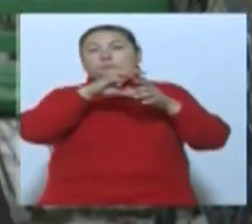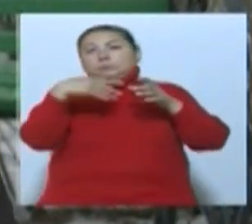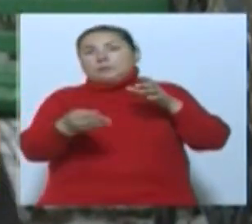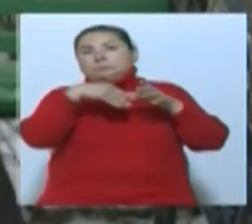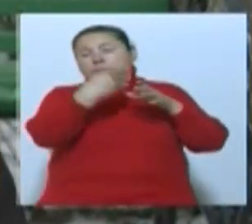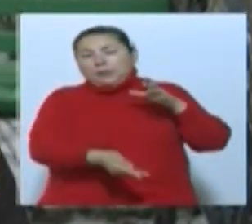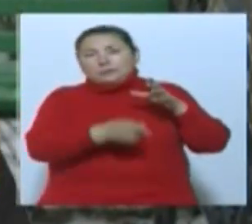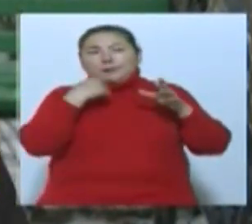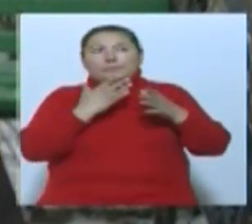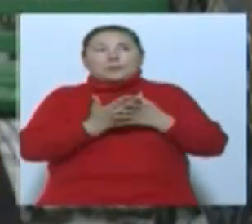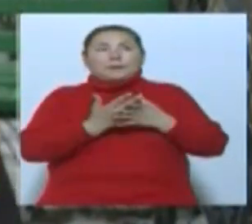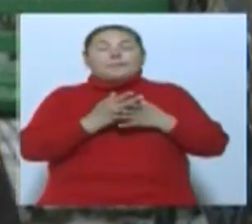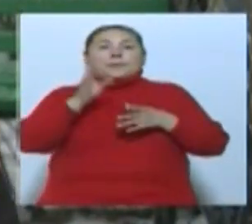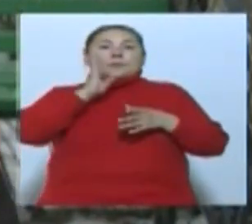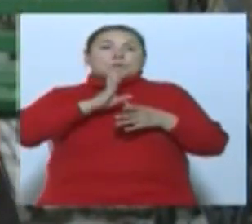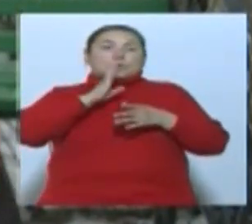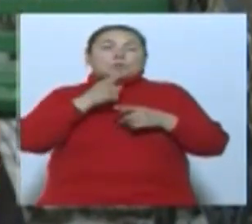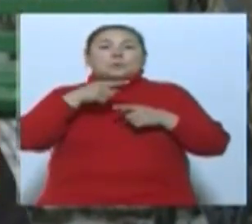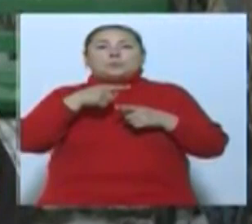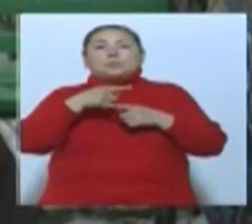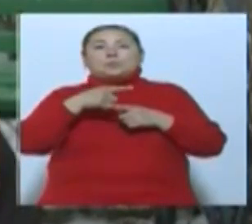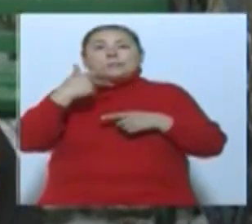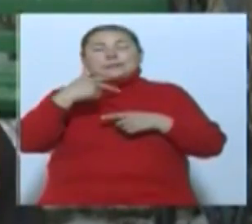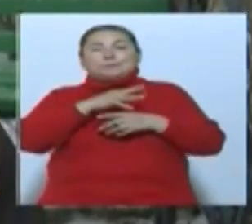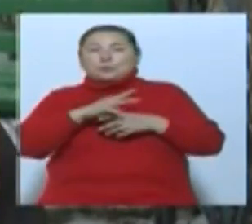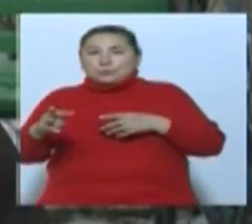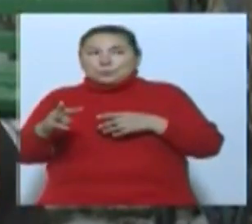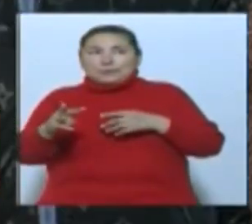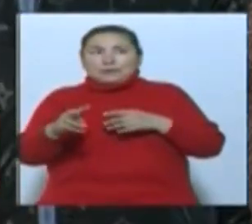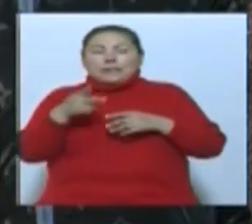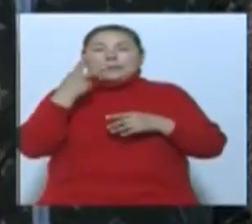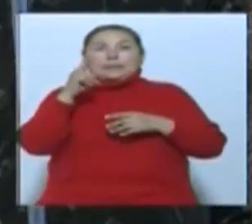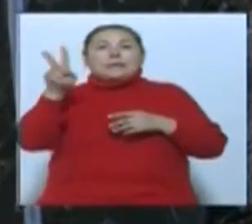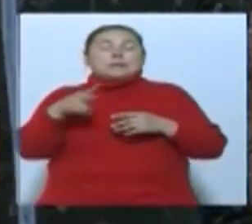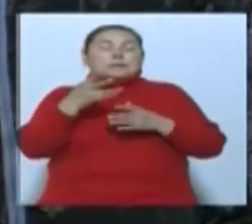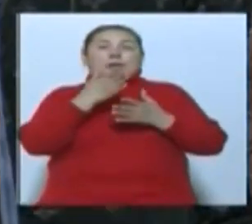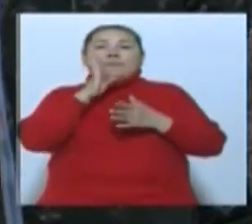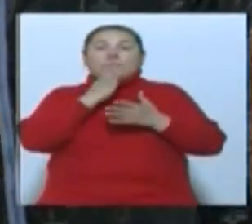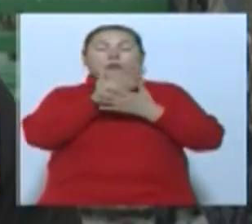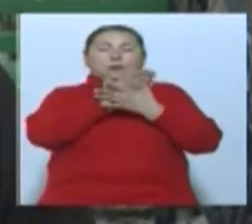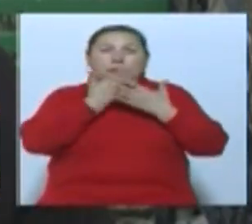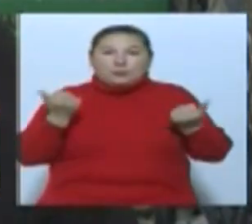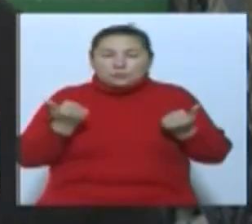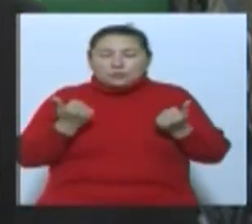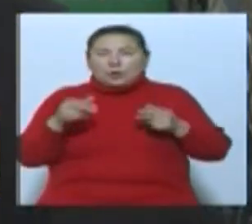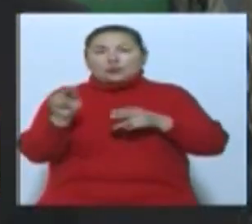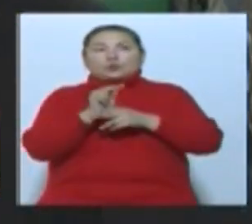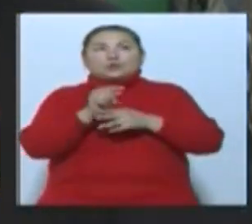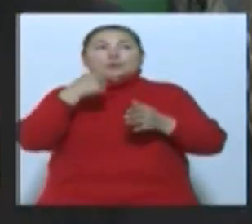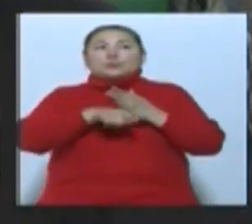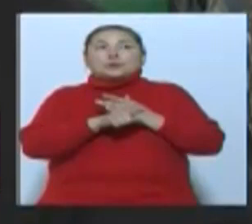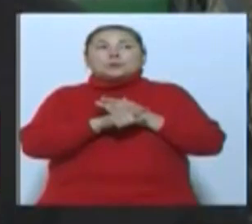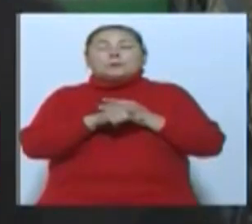жетпейді. Су мысалы жарты сағат келсе, 2 сағат жоқ. Енді соның бәрін жөндеу үшін